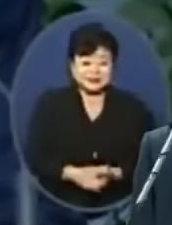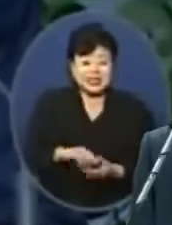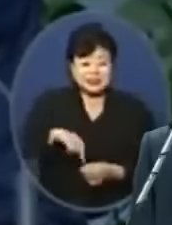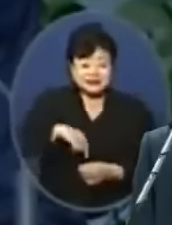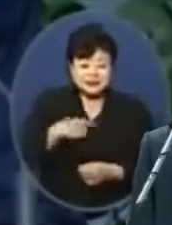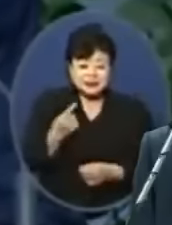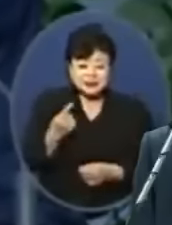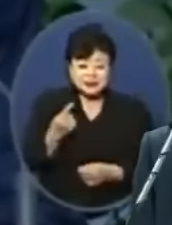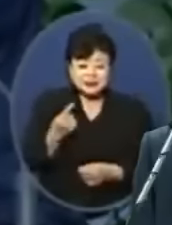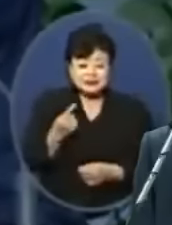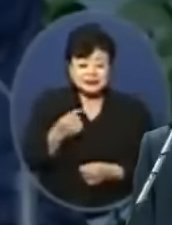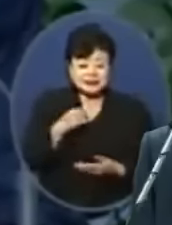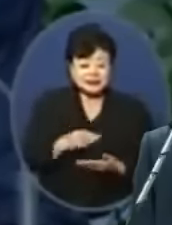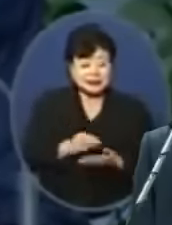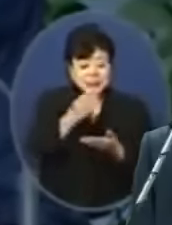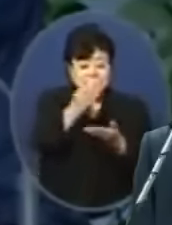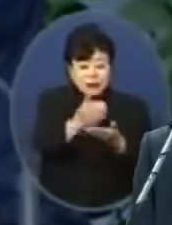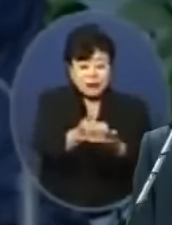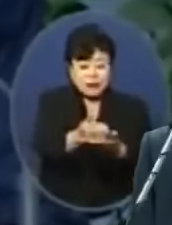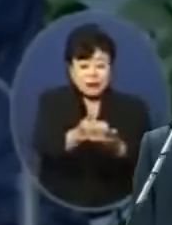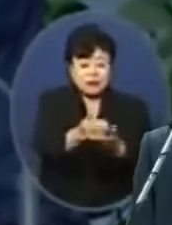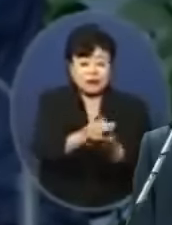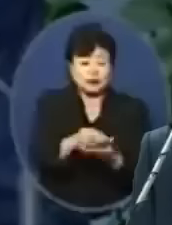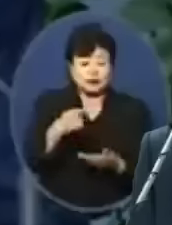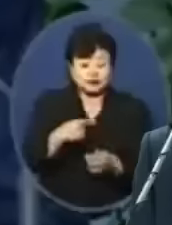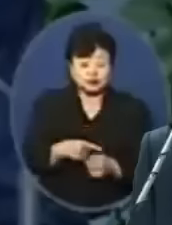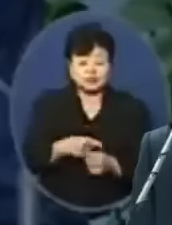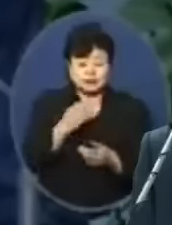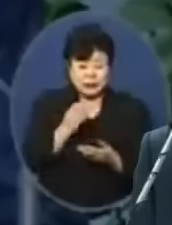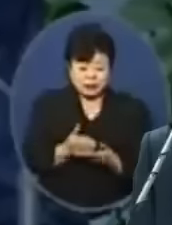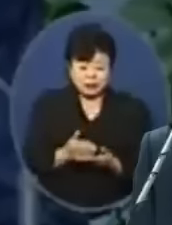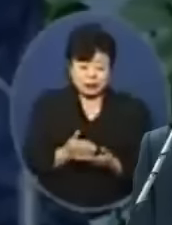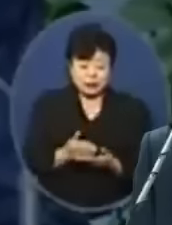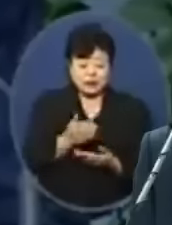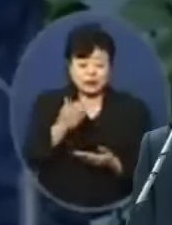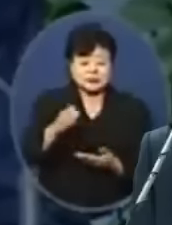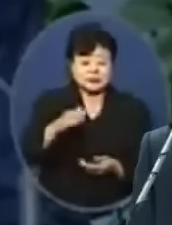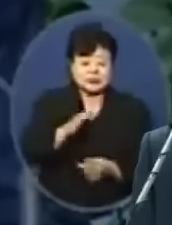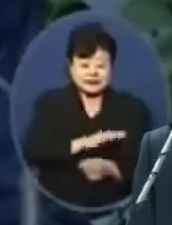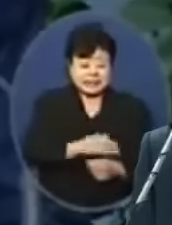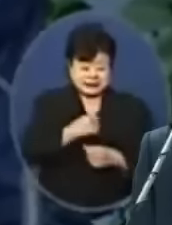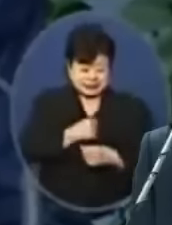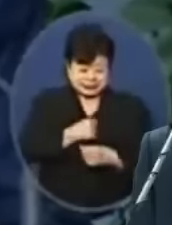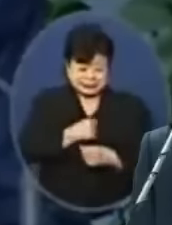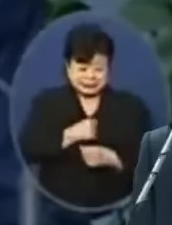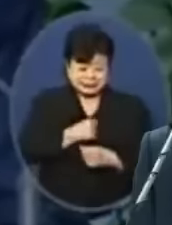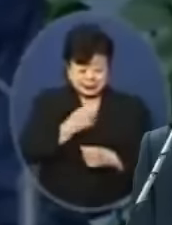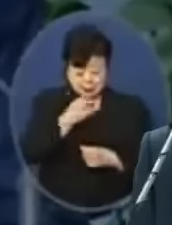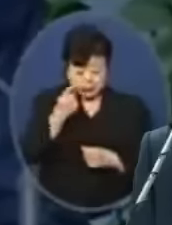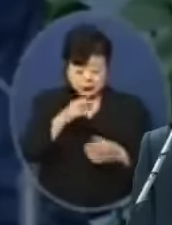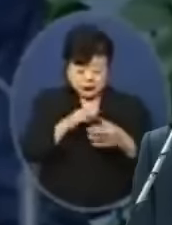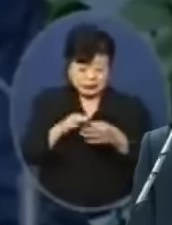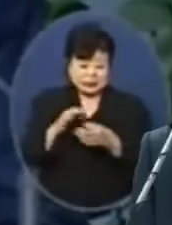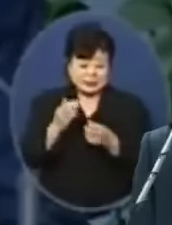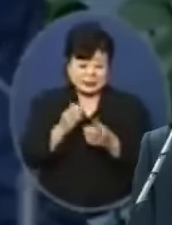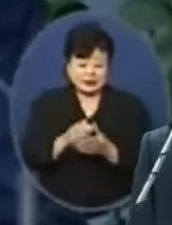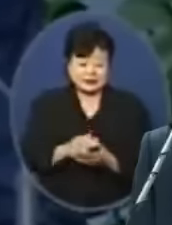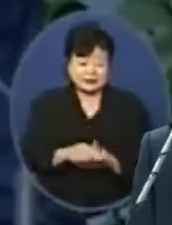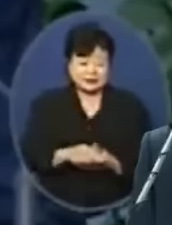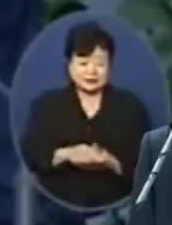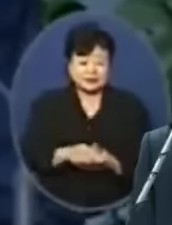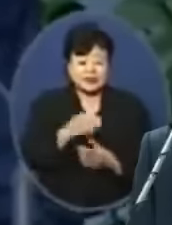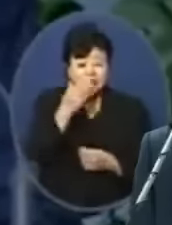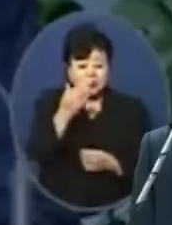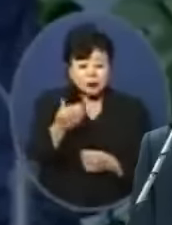스스로를 천시하지 마십시오. 멸시하지 마십시오. 여러분을 잘 지키고 보존하십시오. 그리고